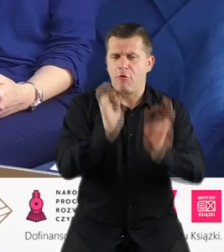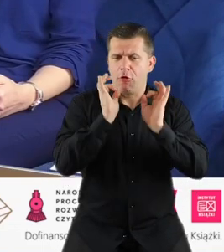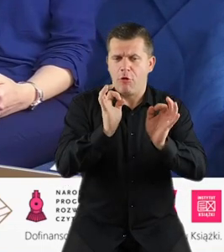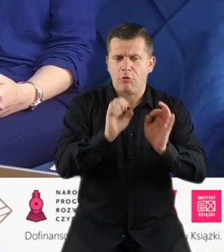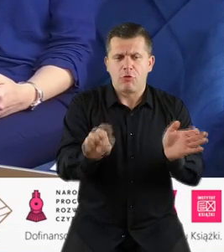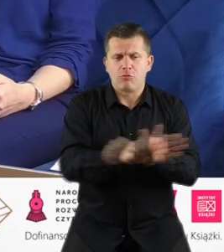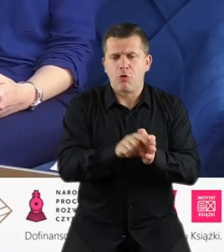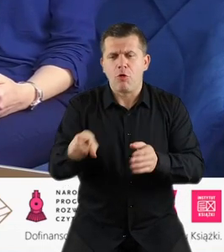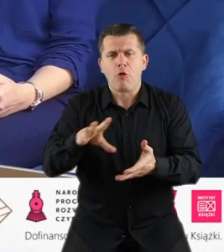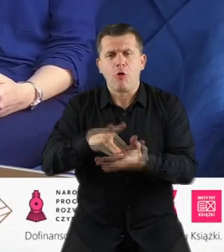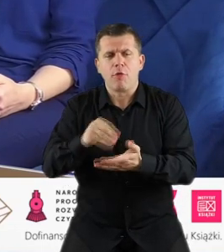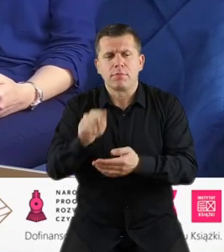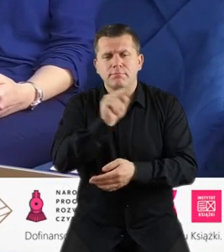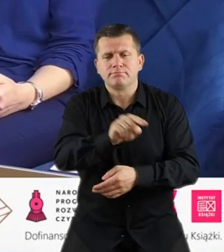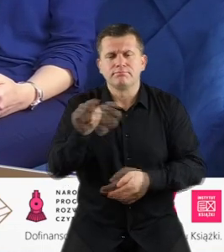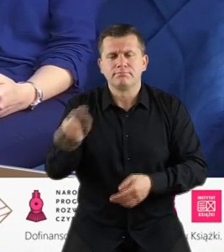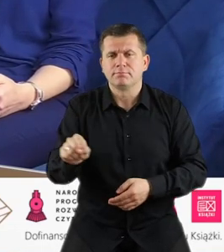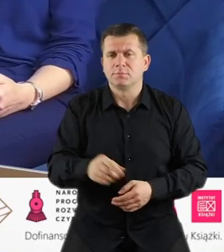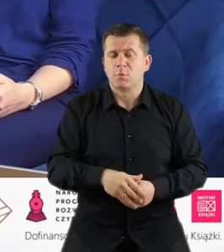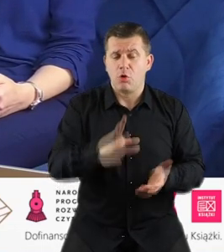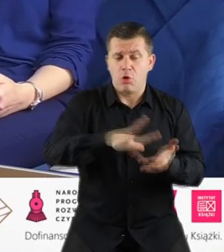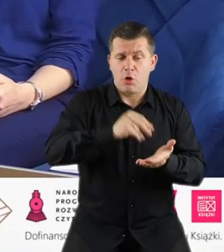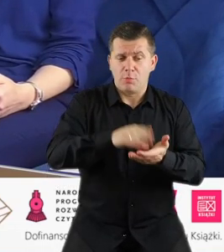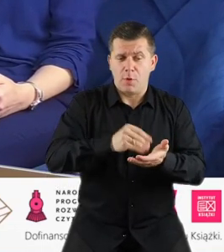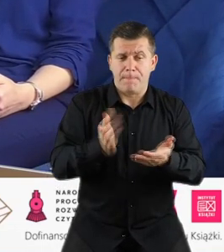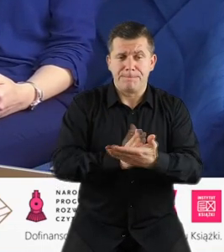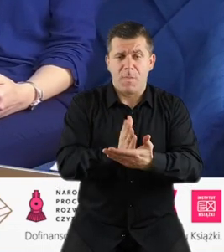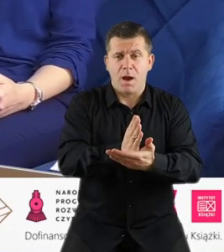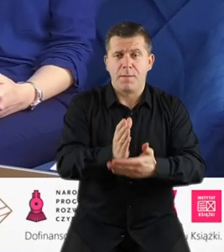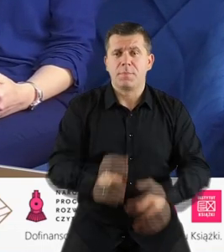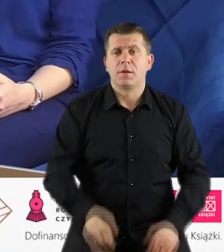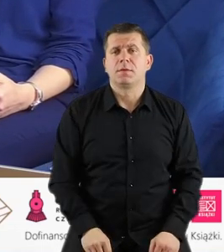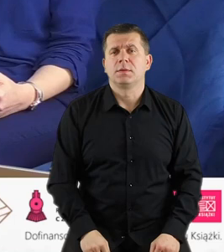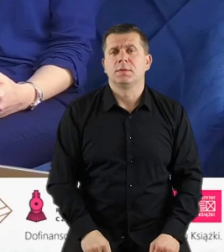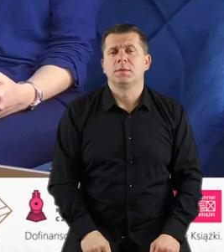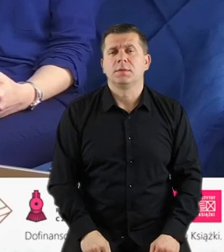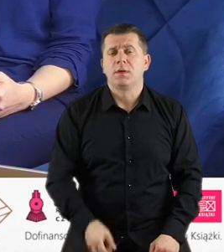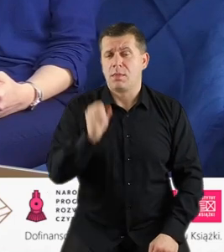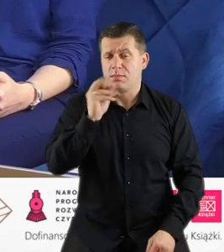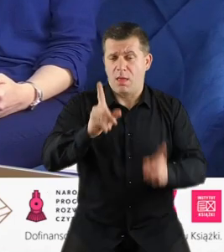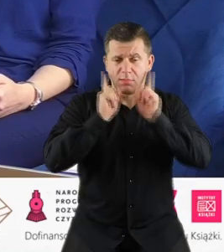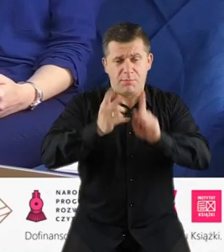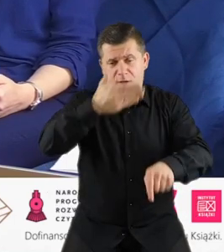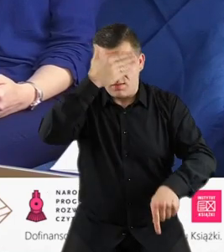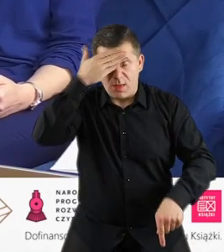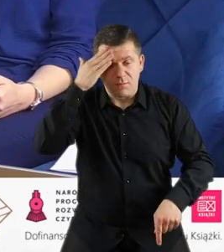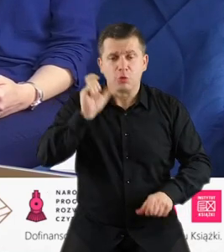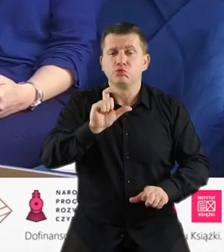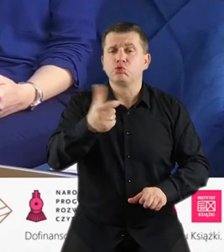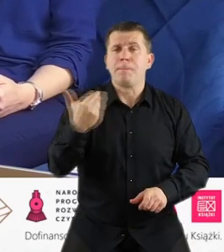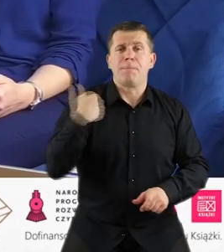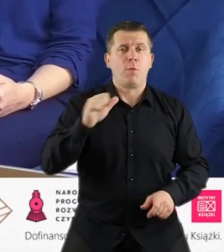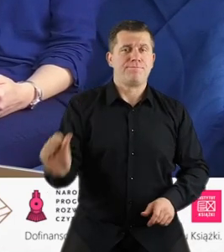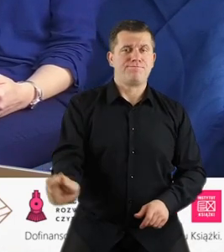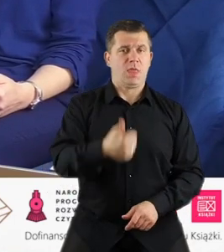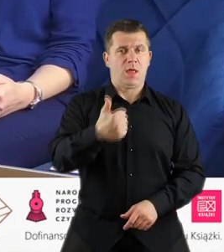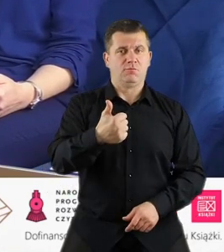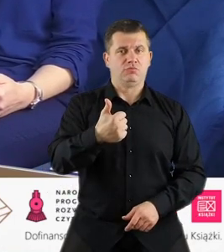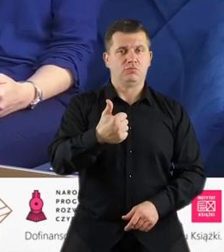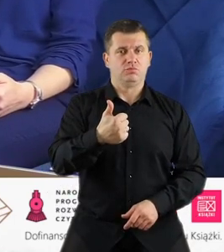tego oryginału do kopii. Tu zresztą pani wspomniała o kopiowaniu map. I tak naprawdę właśnie nie wiemy, co było